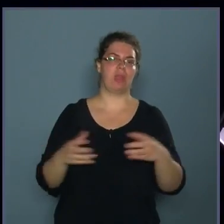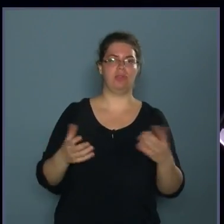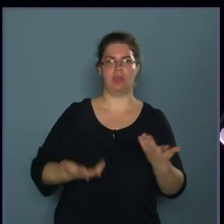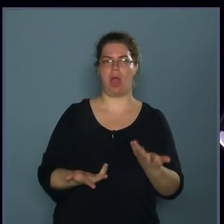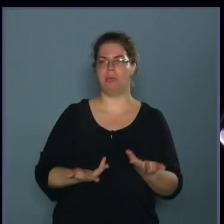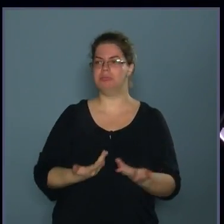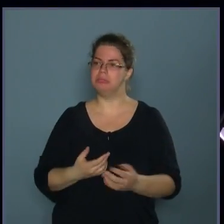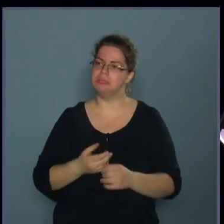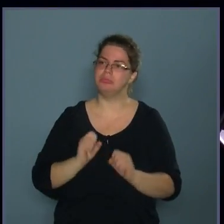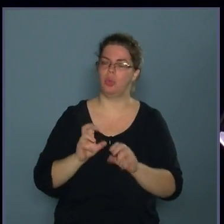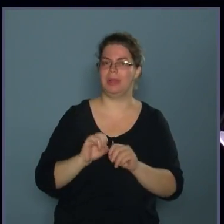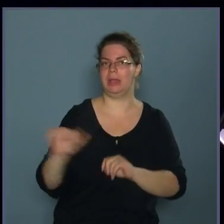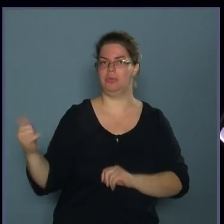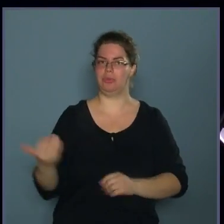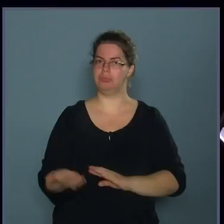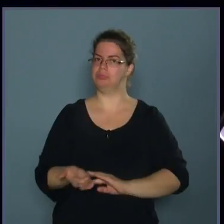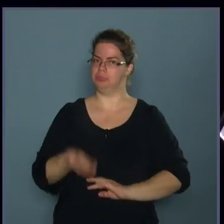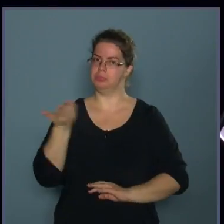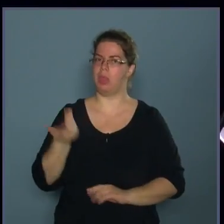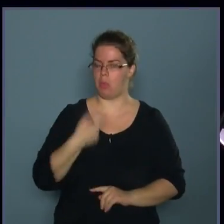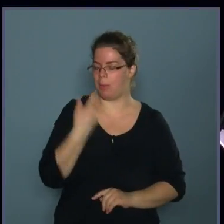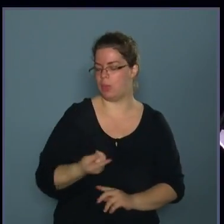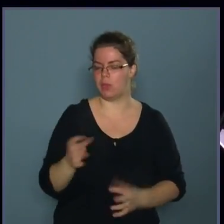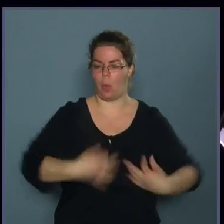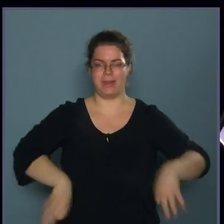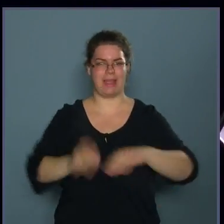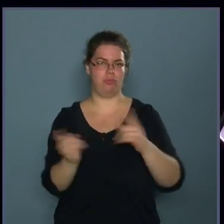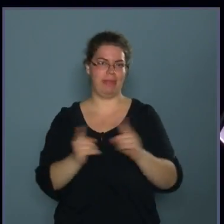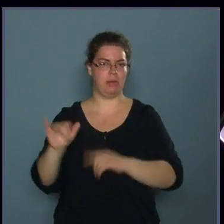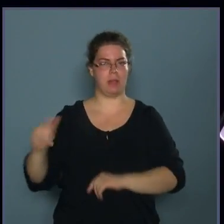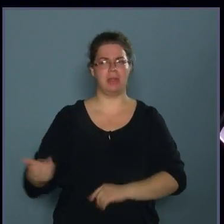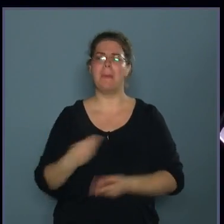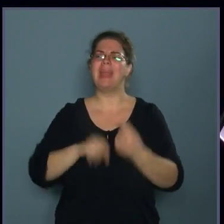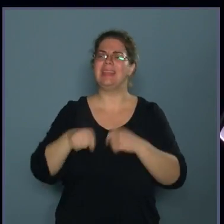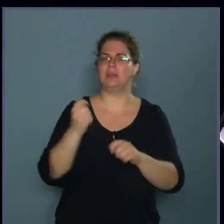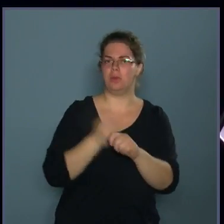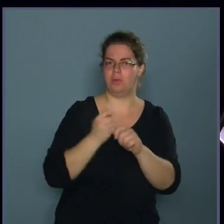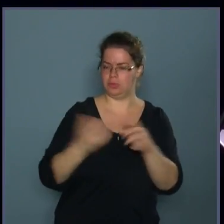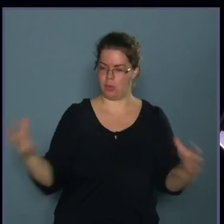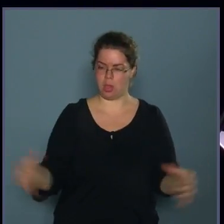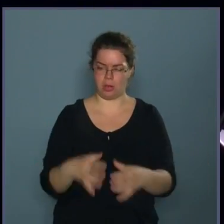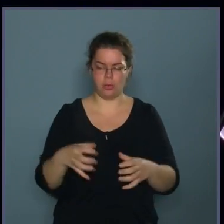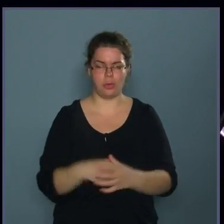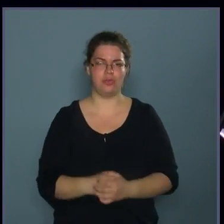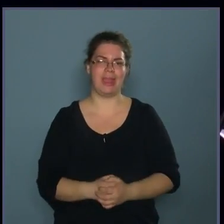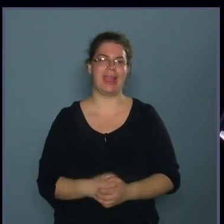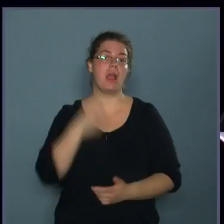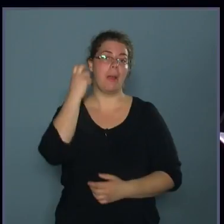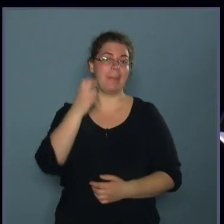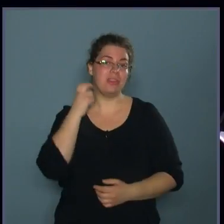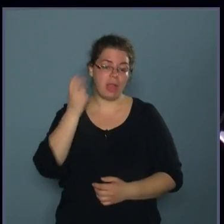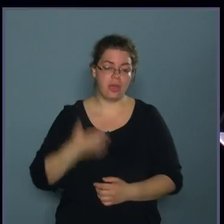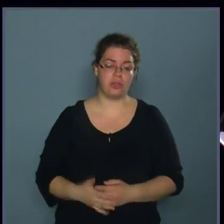is jelentősnek mondható országos viszonylatban is. Hiszen itt kovácsolódnak össze közösségé, a Pest